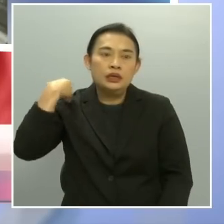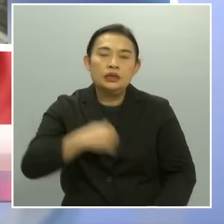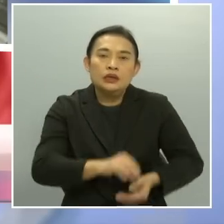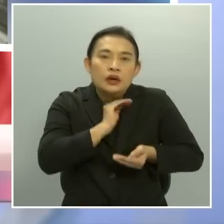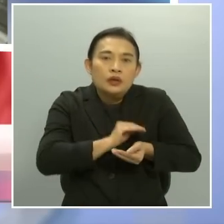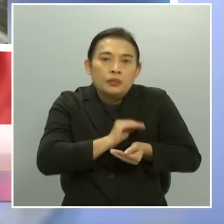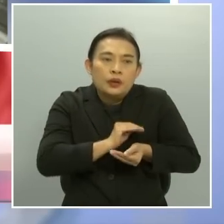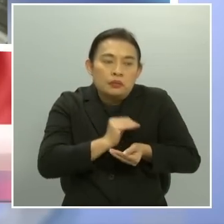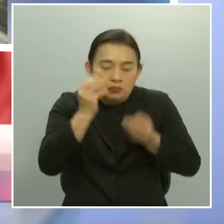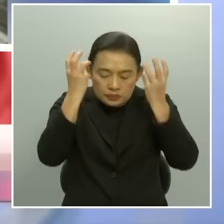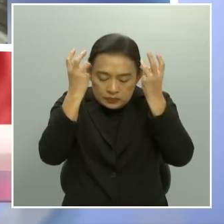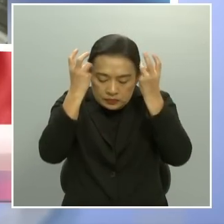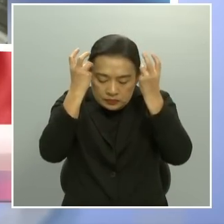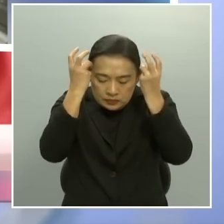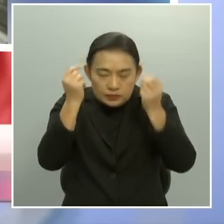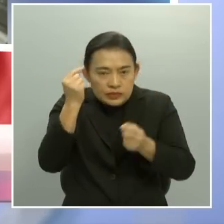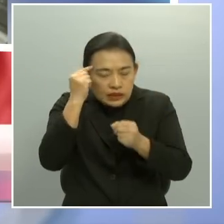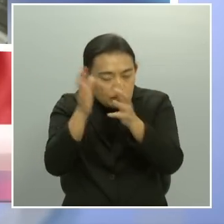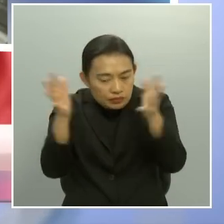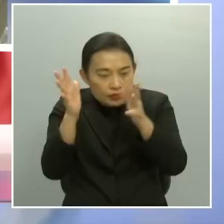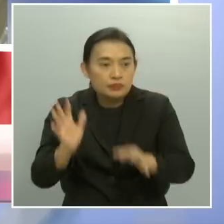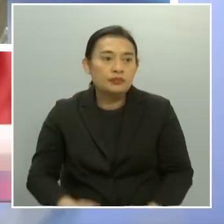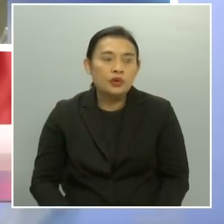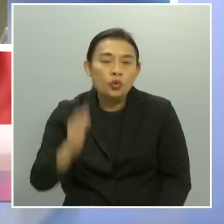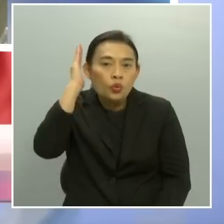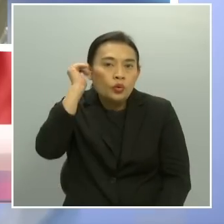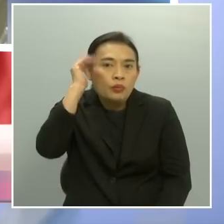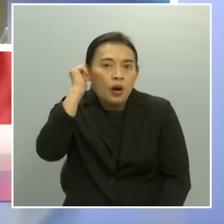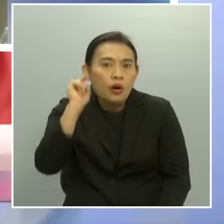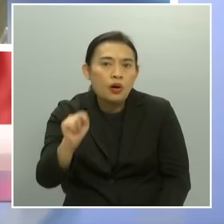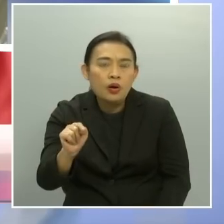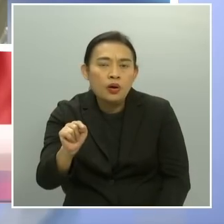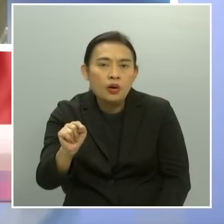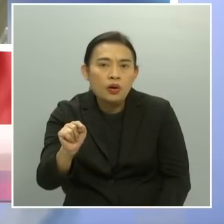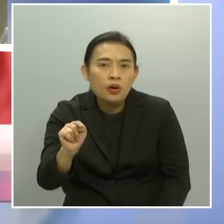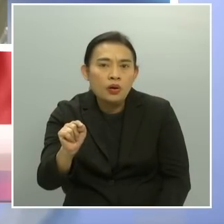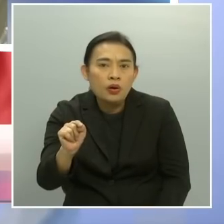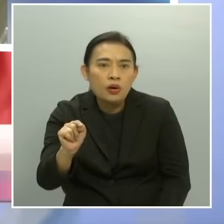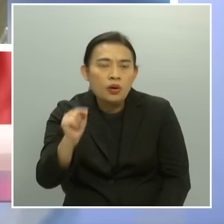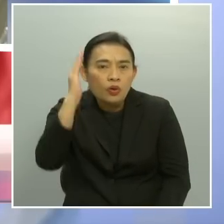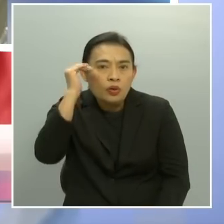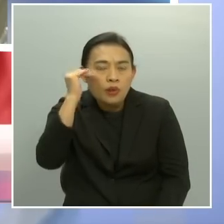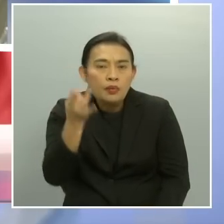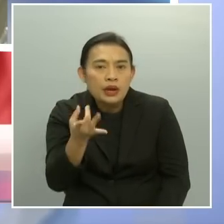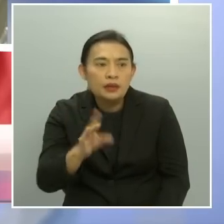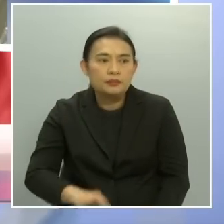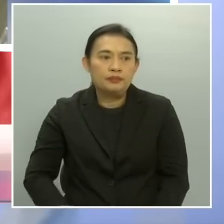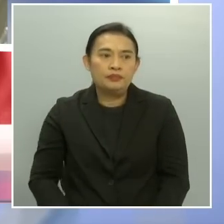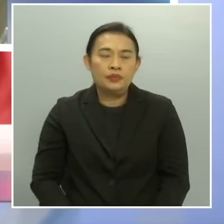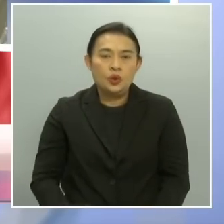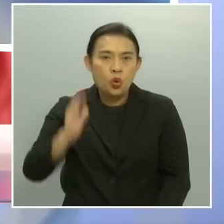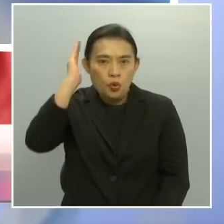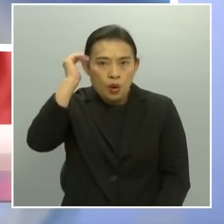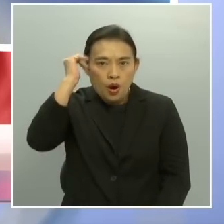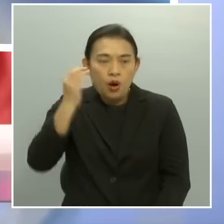เขาเป็นคนที่คิดเยอะ คุณขอโทษนะคุณพ่อเป็นอะไรฮะคุณแม ่คุณพ่อเป็นโรคหัวใจค่ะเป็นโร